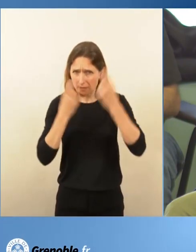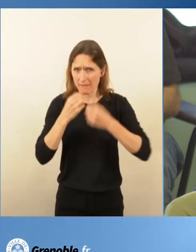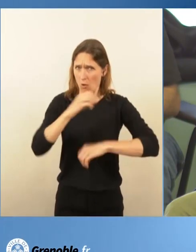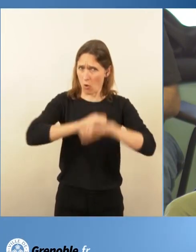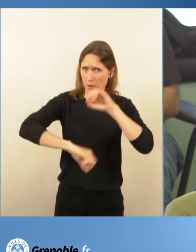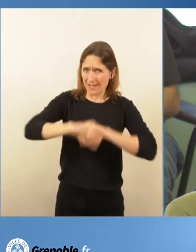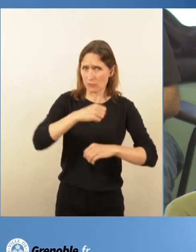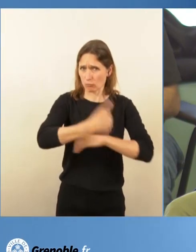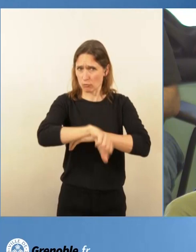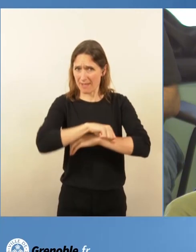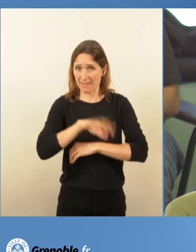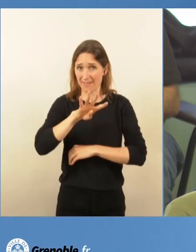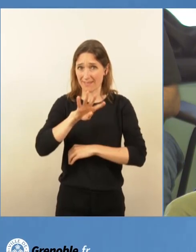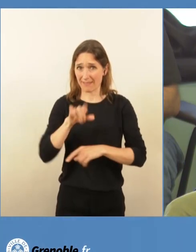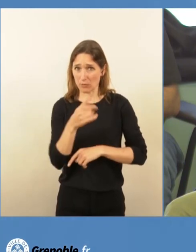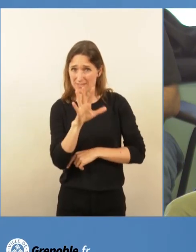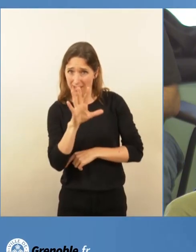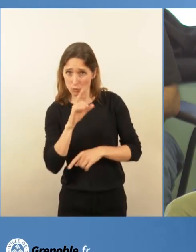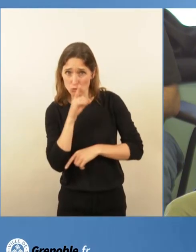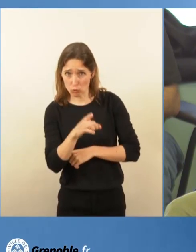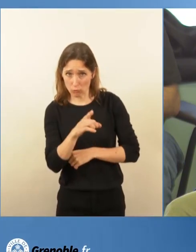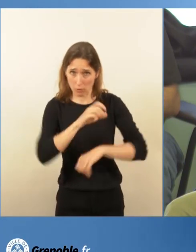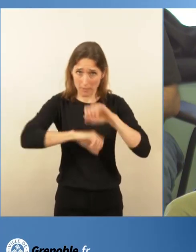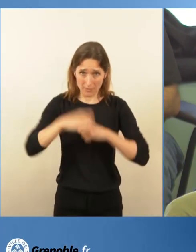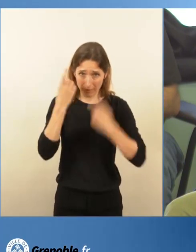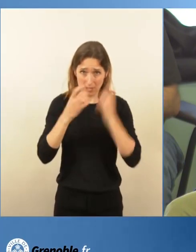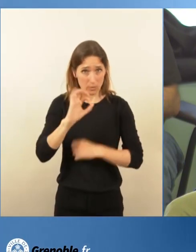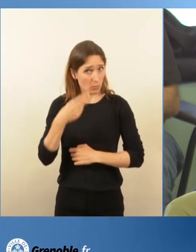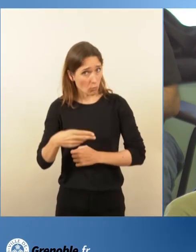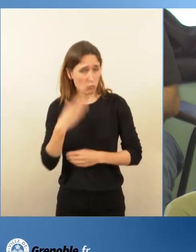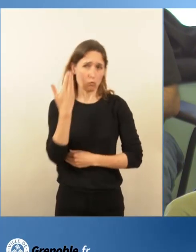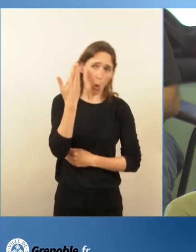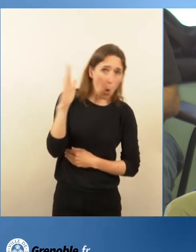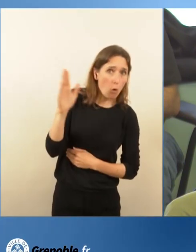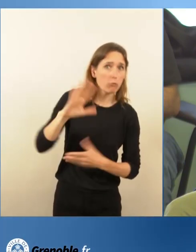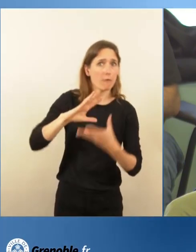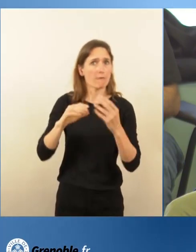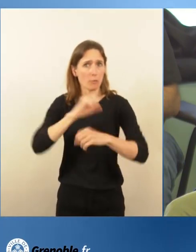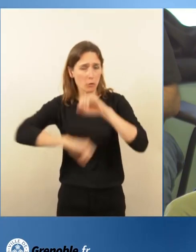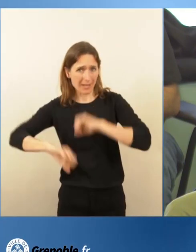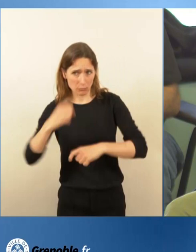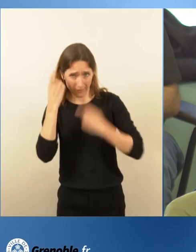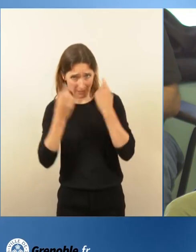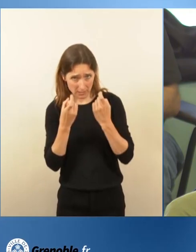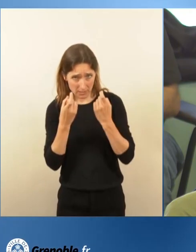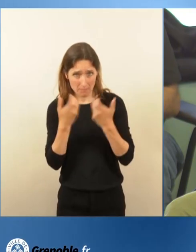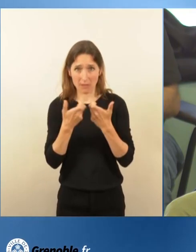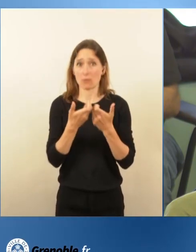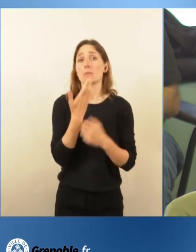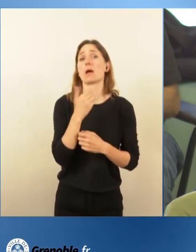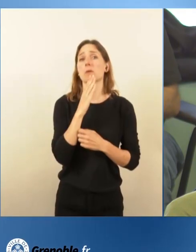et demi explorez vous d'autres formes d'organisation comme l'hypothèse d'une après-midi libérée